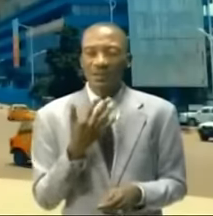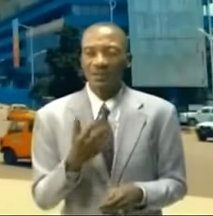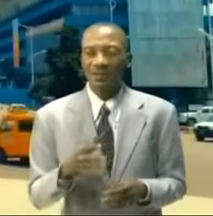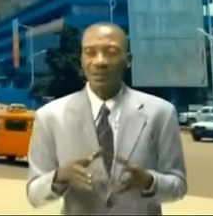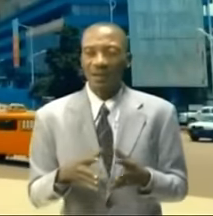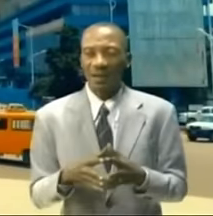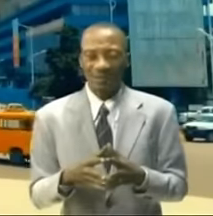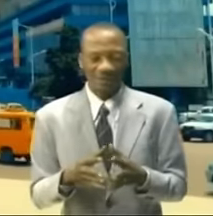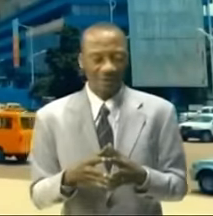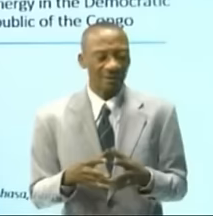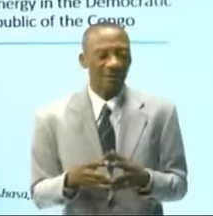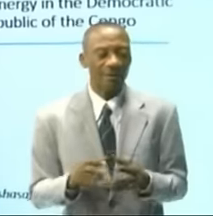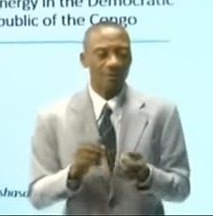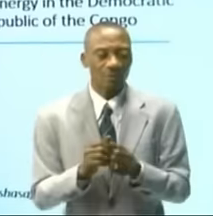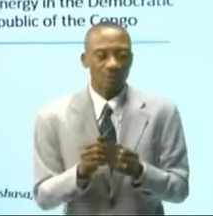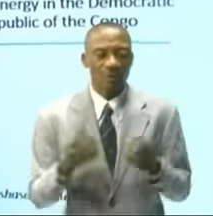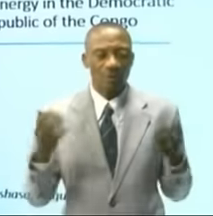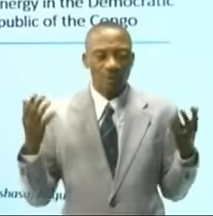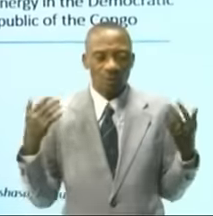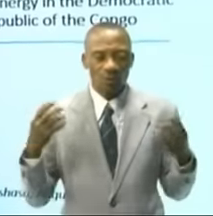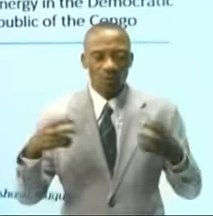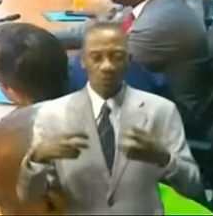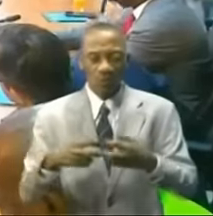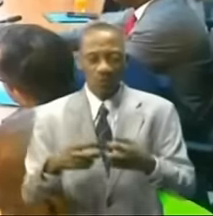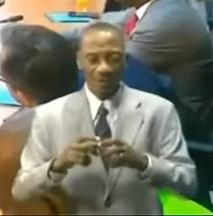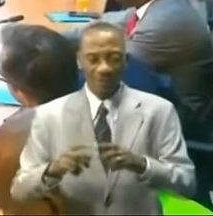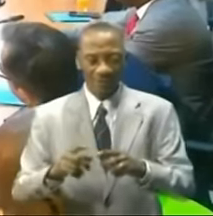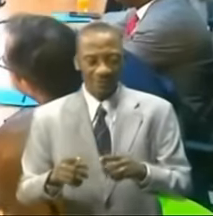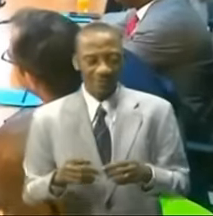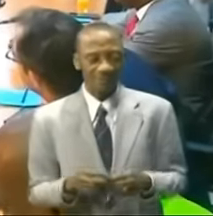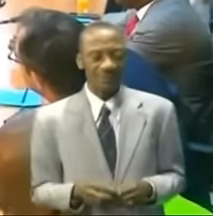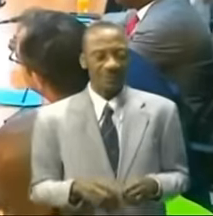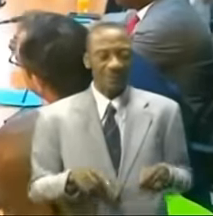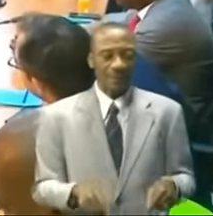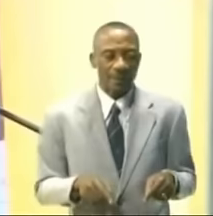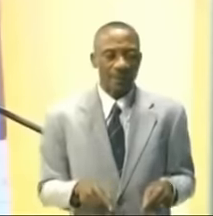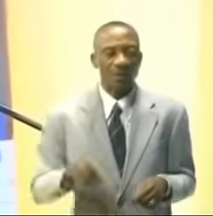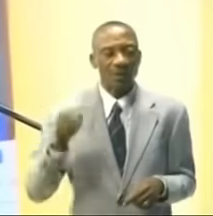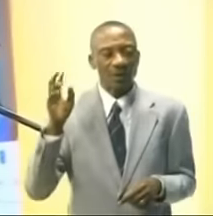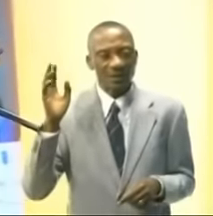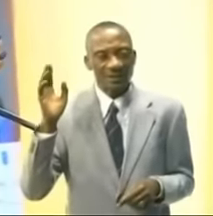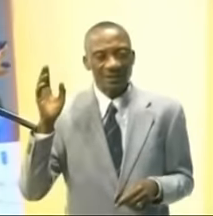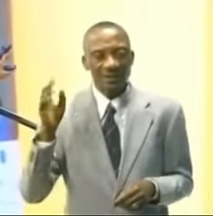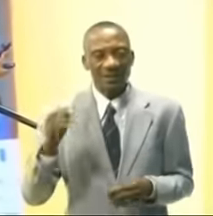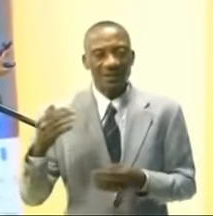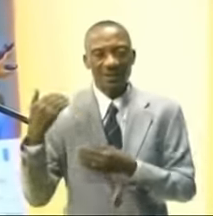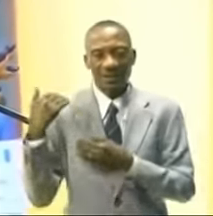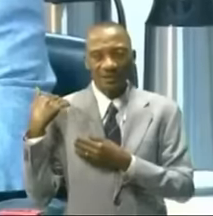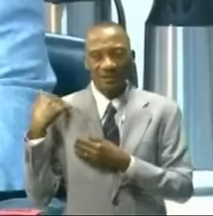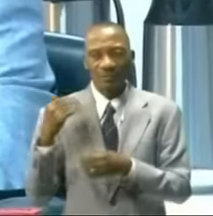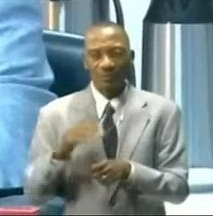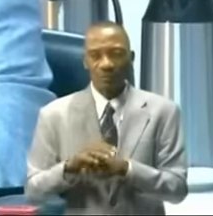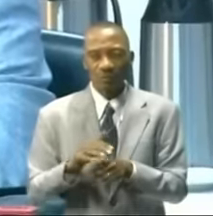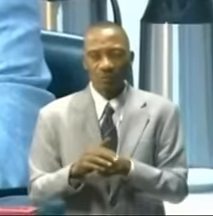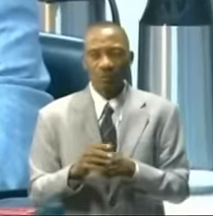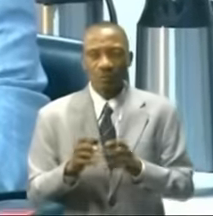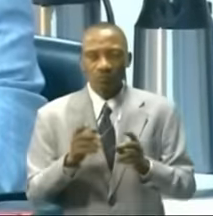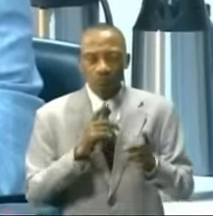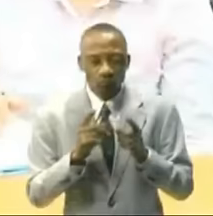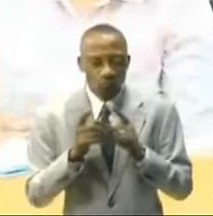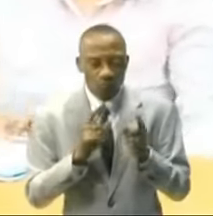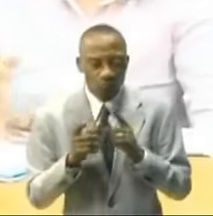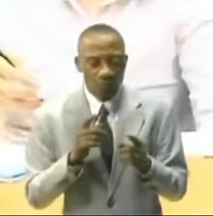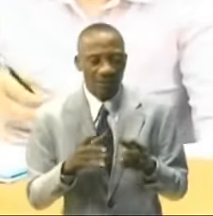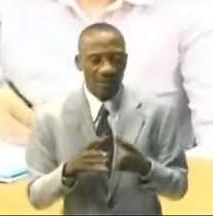À Kinshasa, organismes, corps diplomatiques, entreprises et experts du secteur ont échangé avec certains bailleurs de